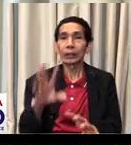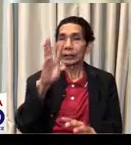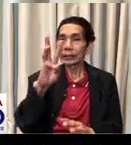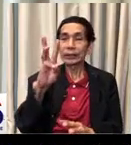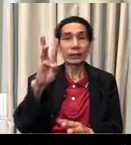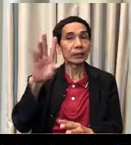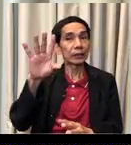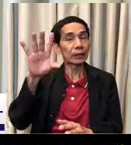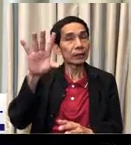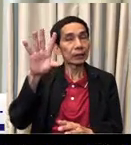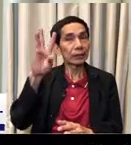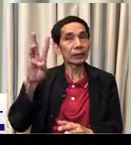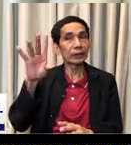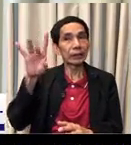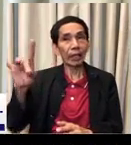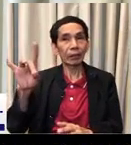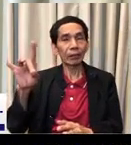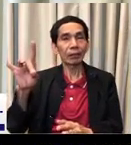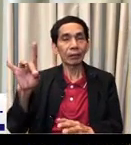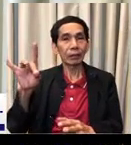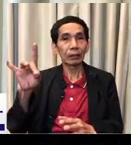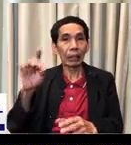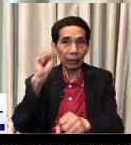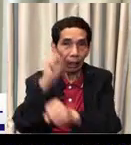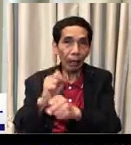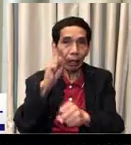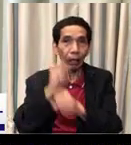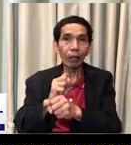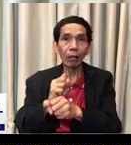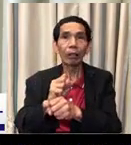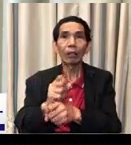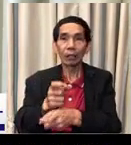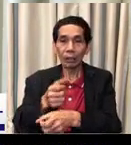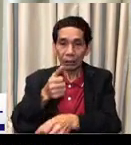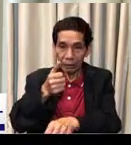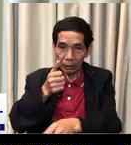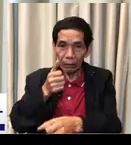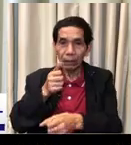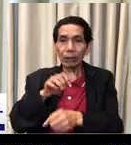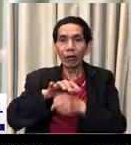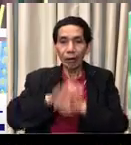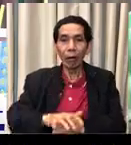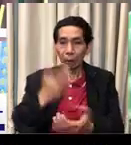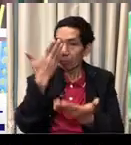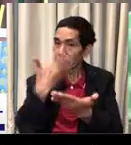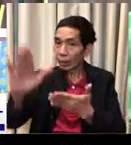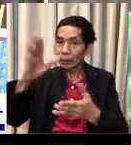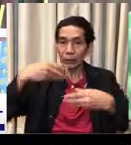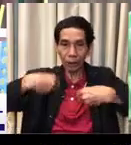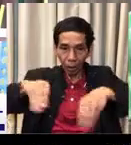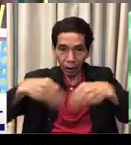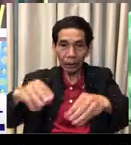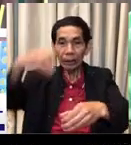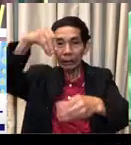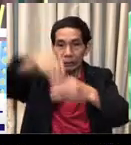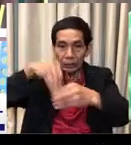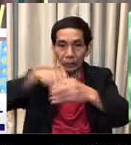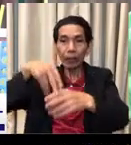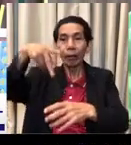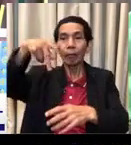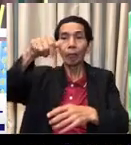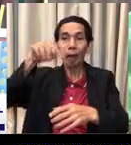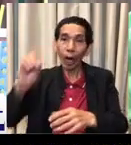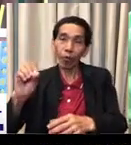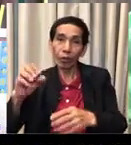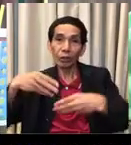68? Nagahari mo nang sakali eh. Inapin ng gobyerno dati. Pinalaya sa tindahan niya doon sa loob ng building ng